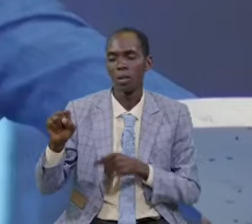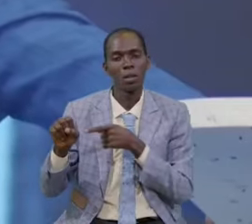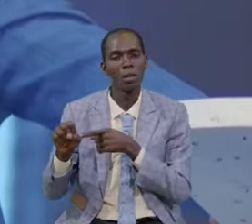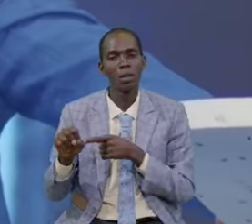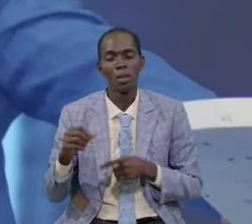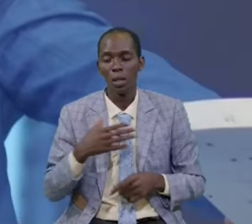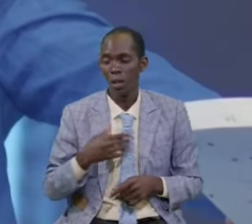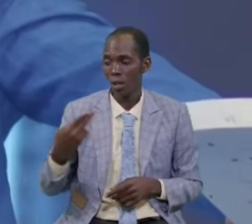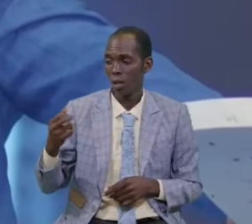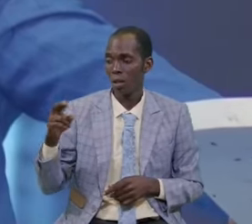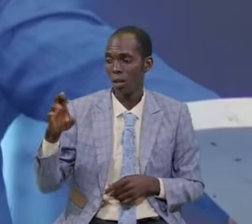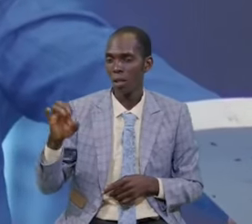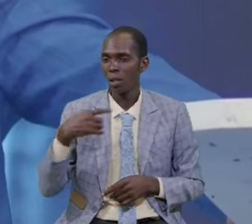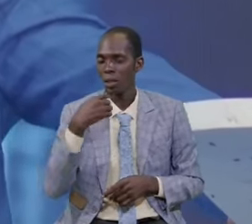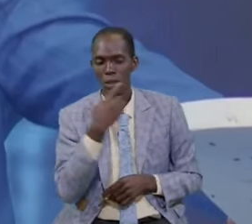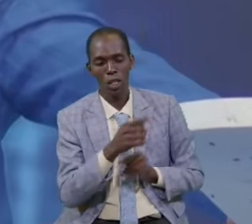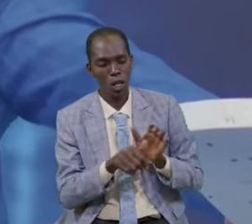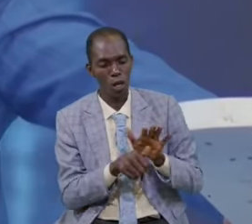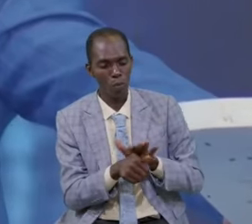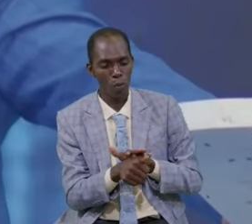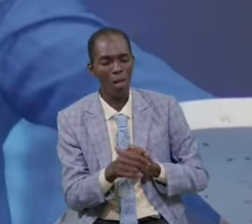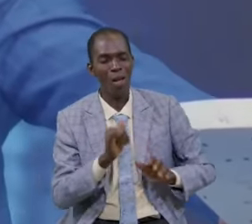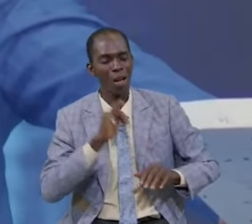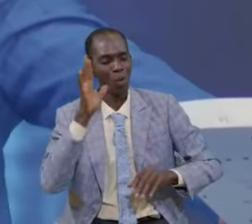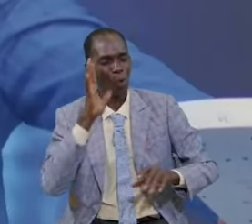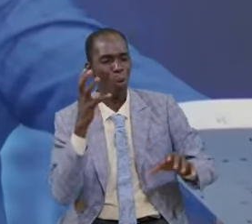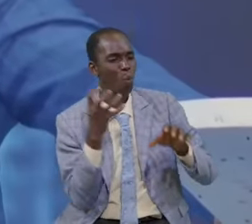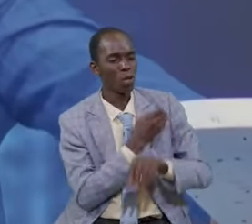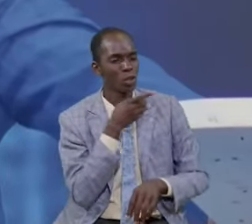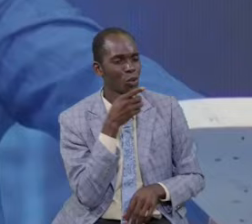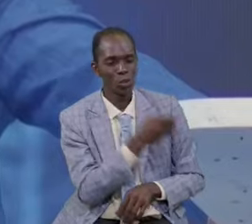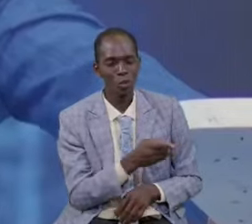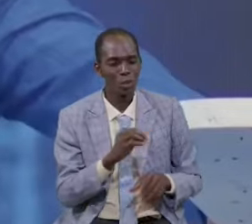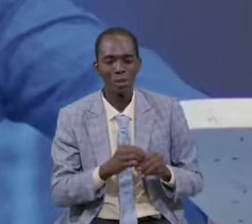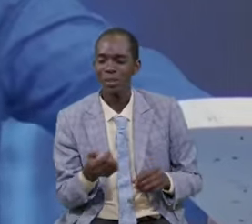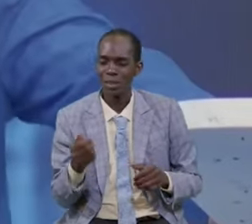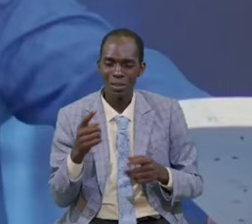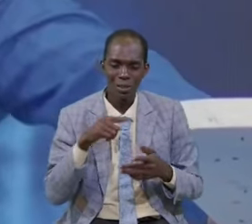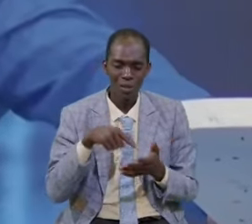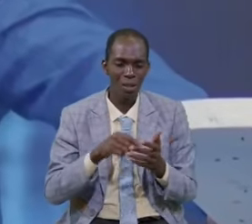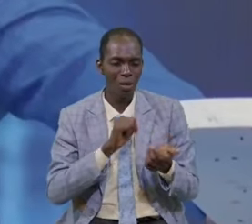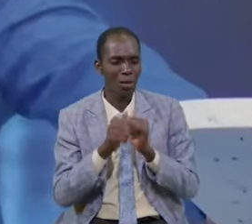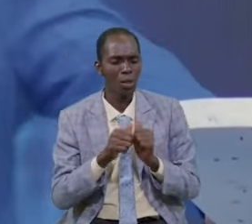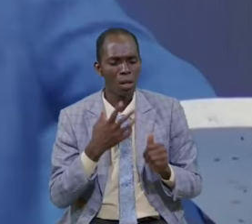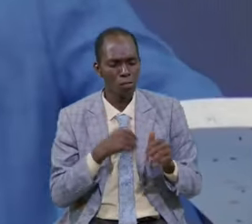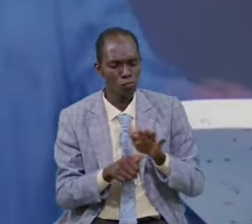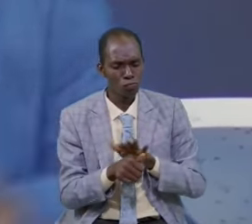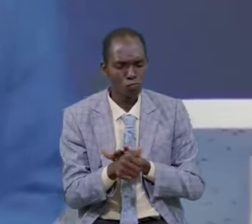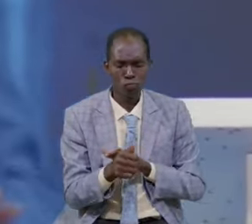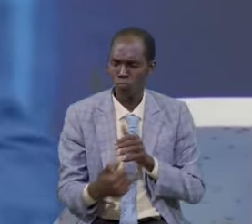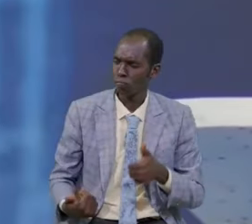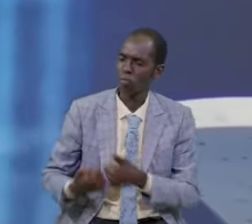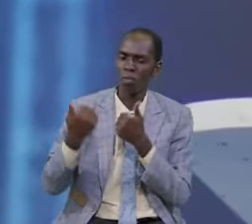je vais te battre. Et la tortue a dit, tu sais de quoi tu parles. Je vais te battre dans toutes les courses.